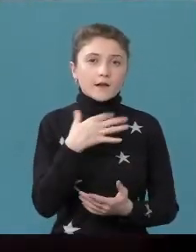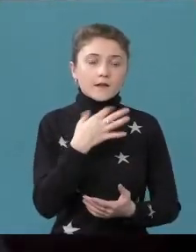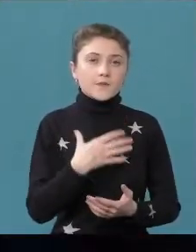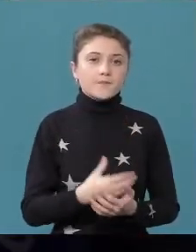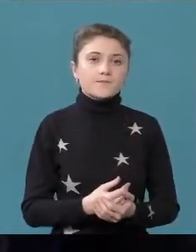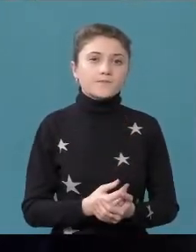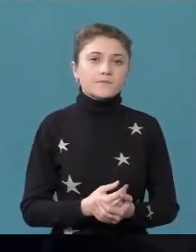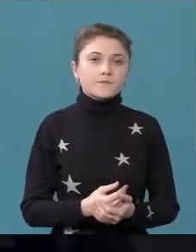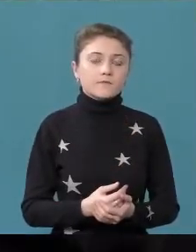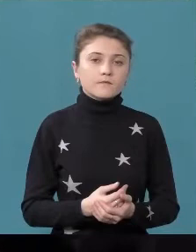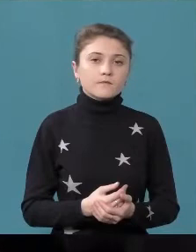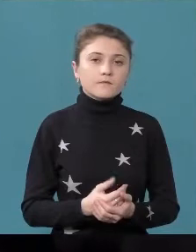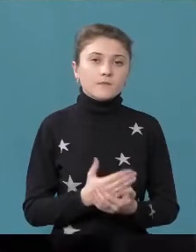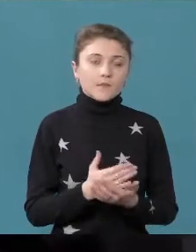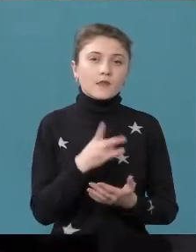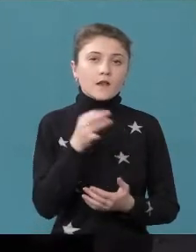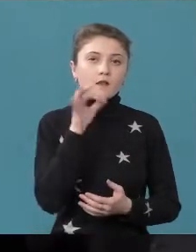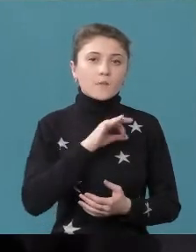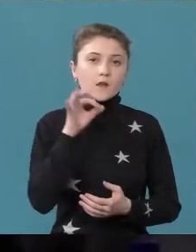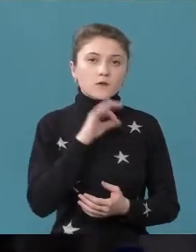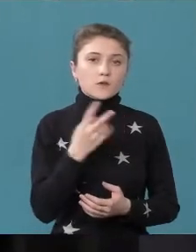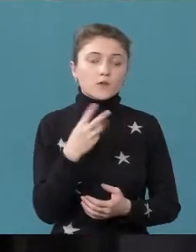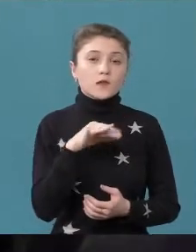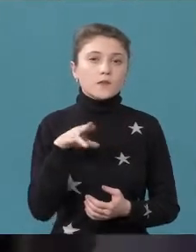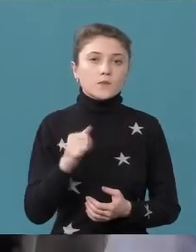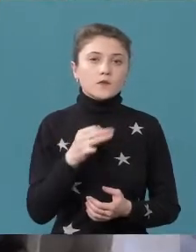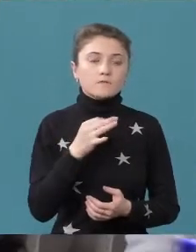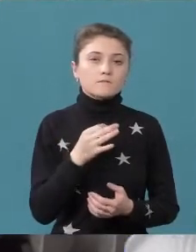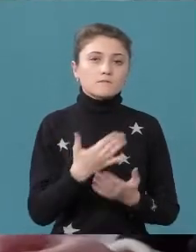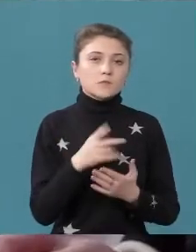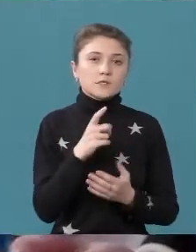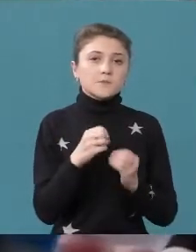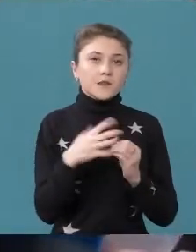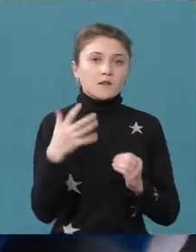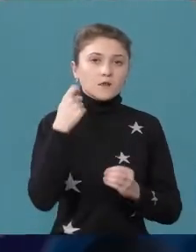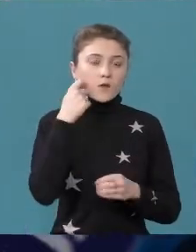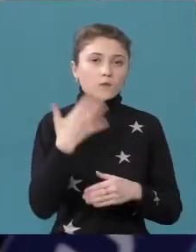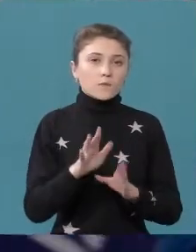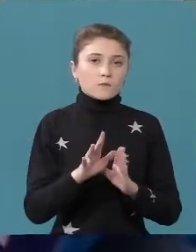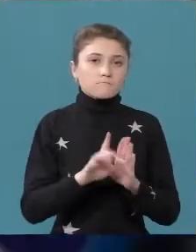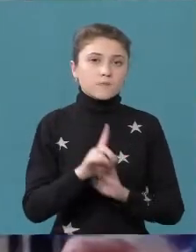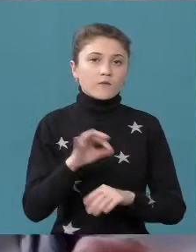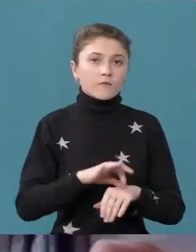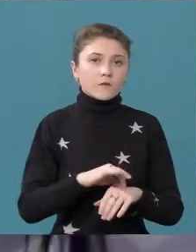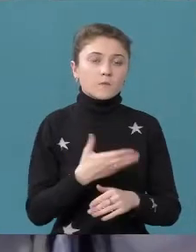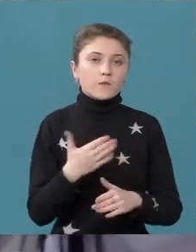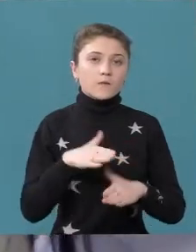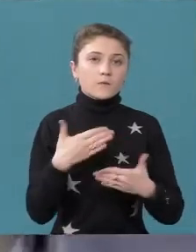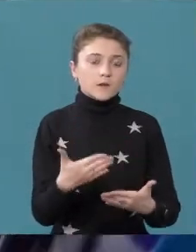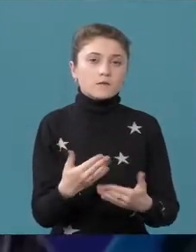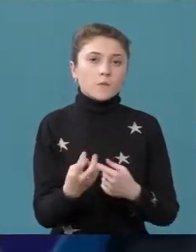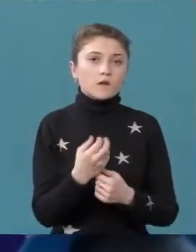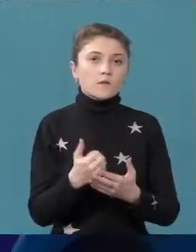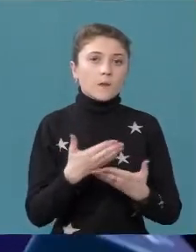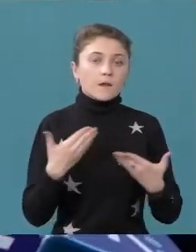Ліглозид 0,8 на таблеточках. Я другого типу хворію, 15 років. Ми рекомендуємо вам консультацію в нас.